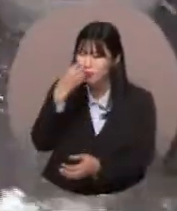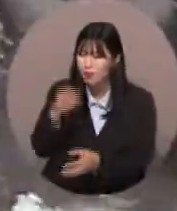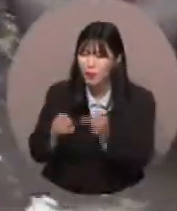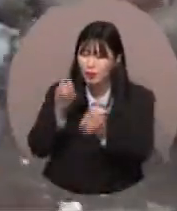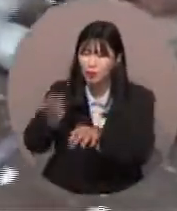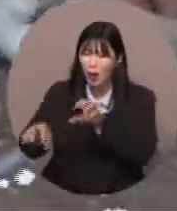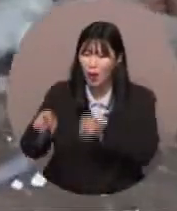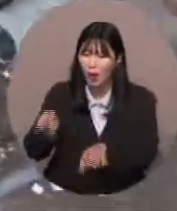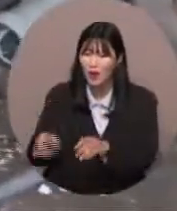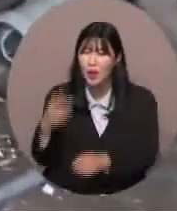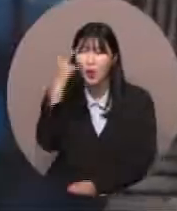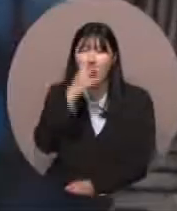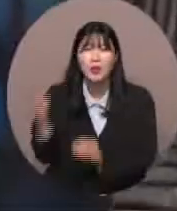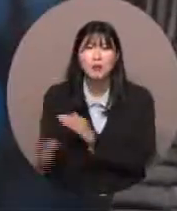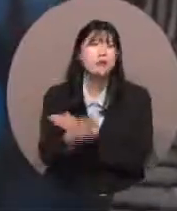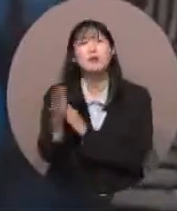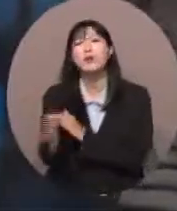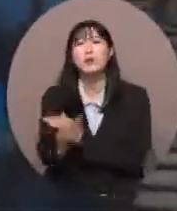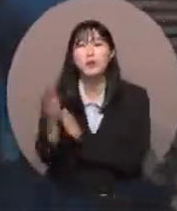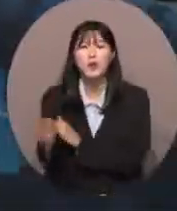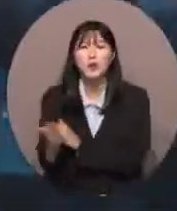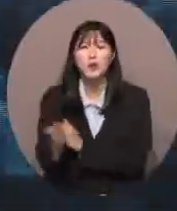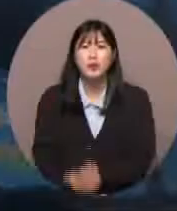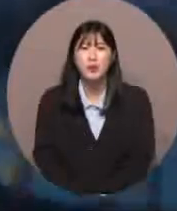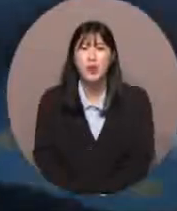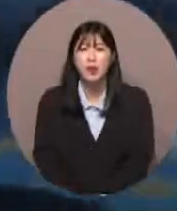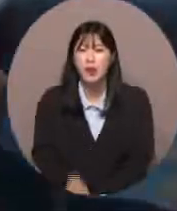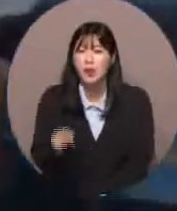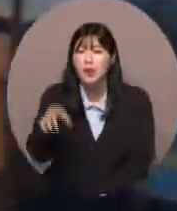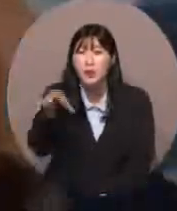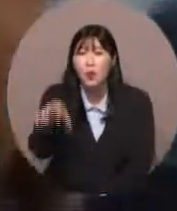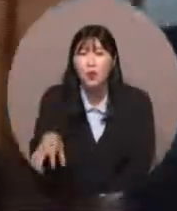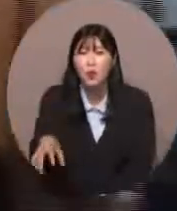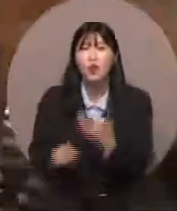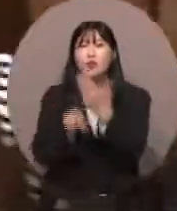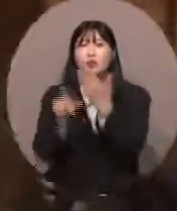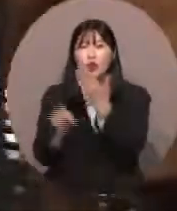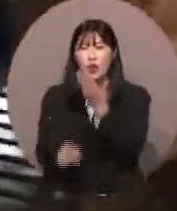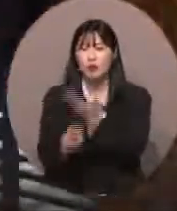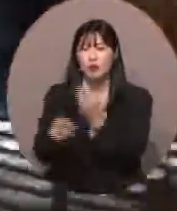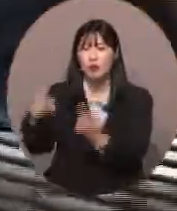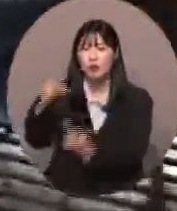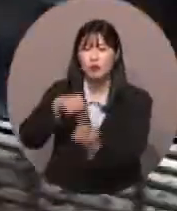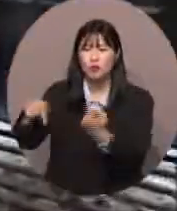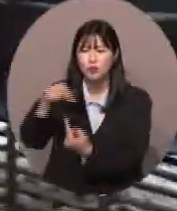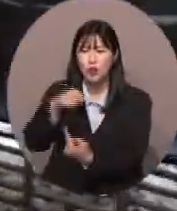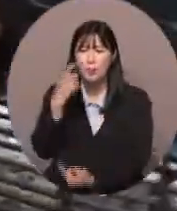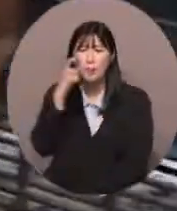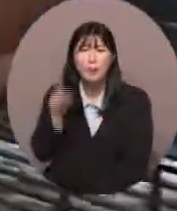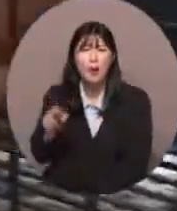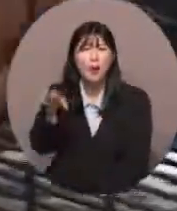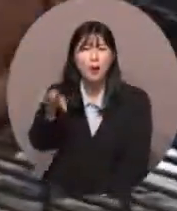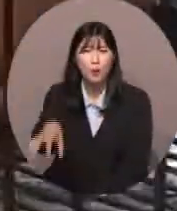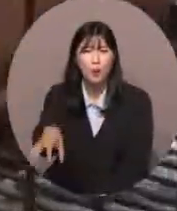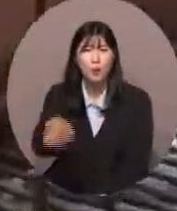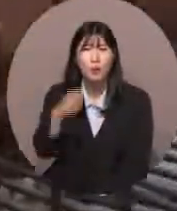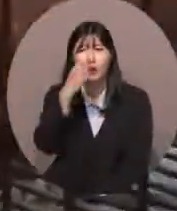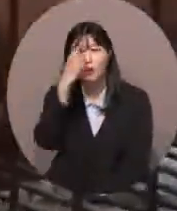한눈에도 관리가 전혀 안 돼 보입니다. 지난달 무허가 운영에 불법으로 개를 판매하다 적발된